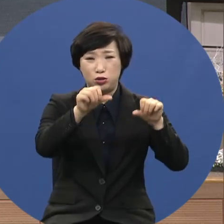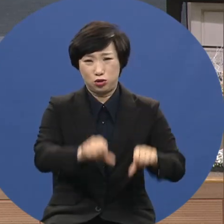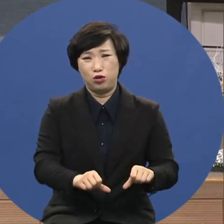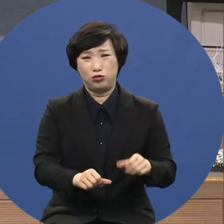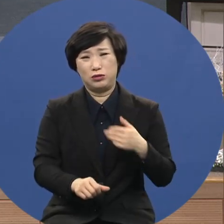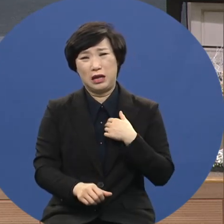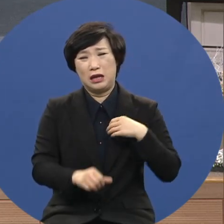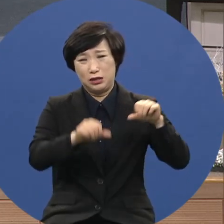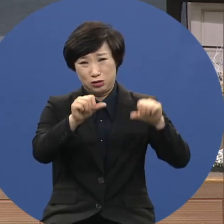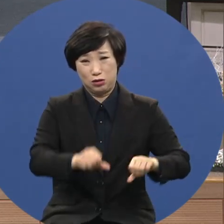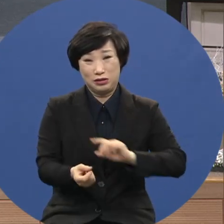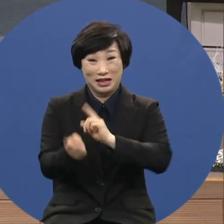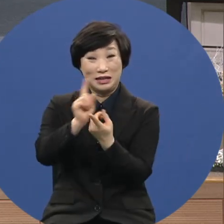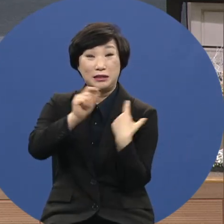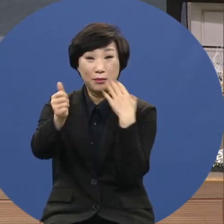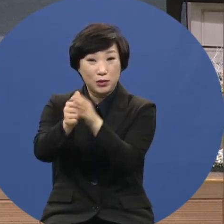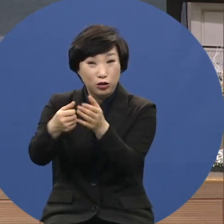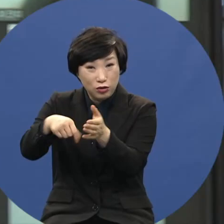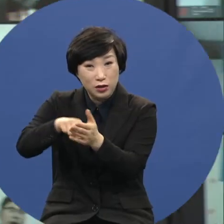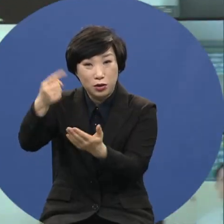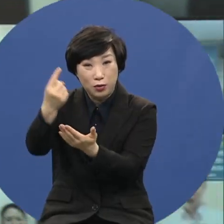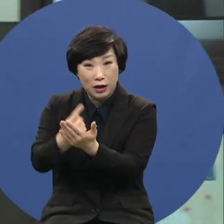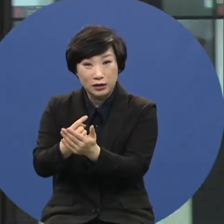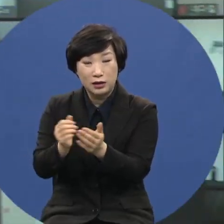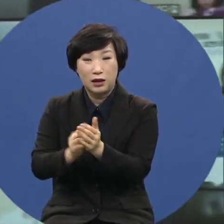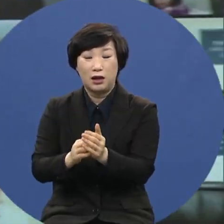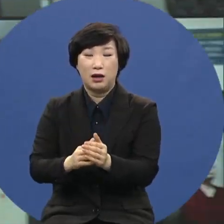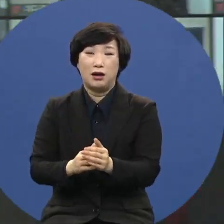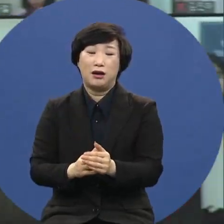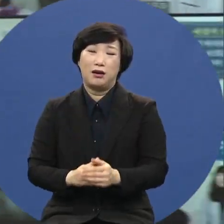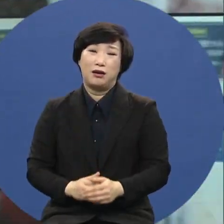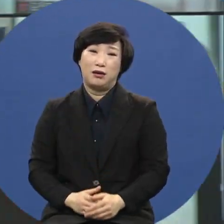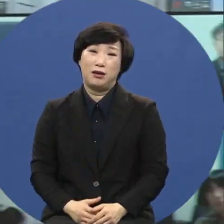말이에요. 저주. 이 저주.